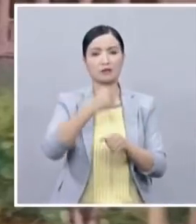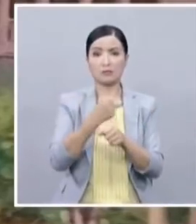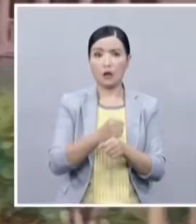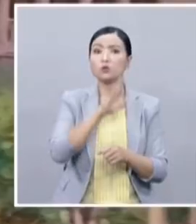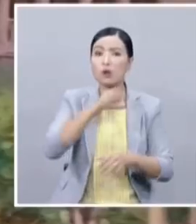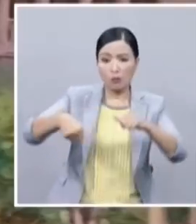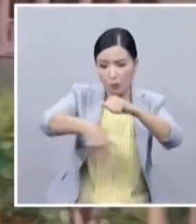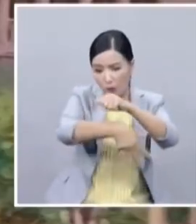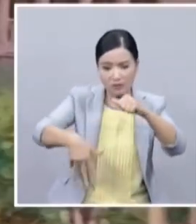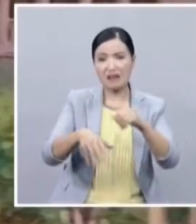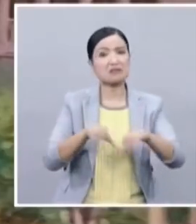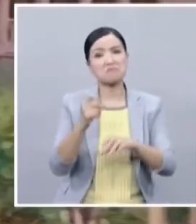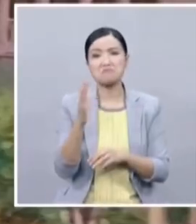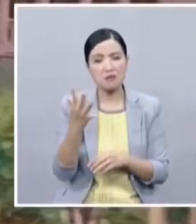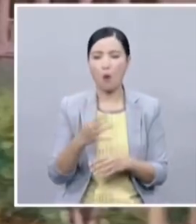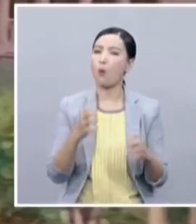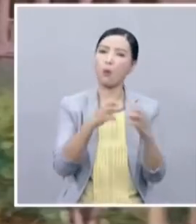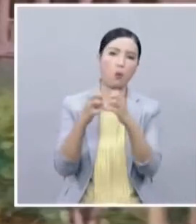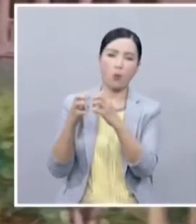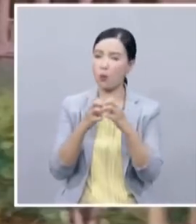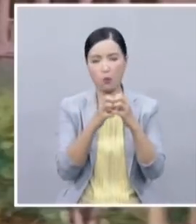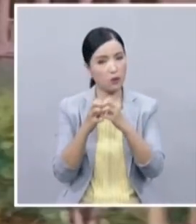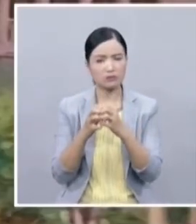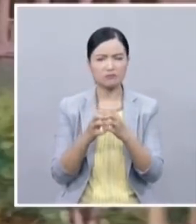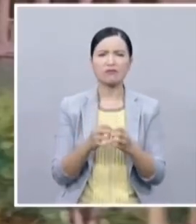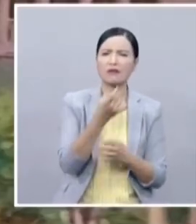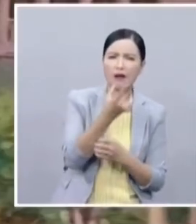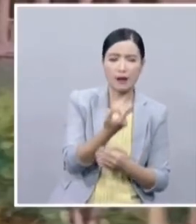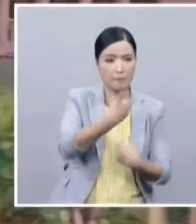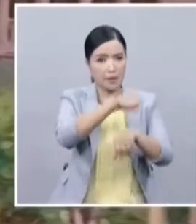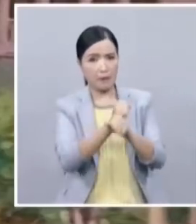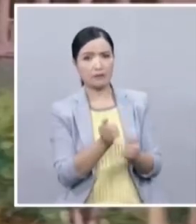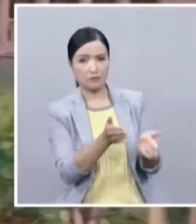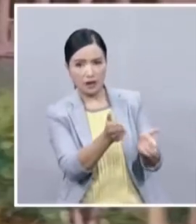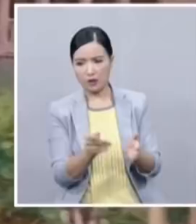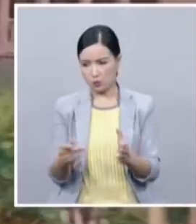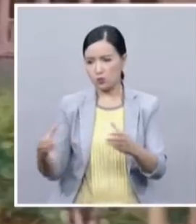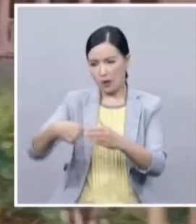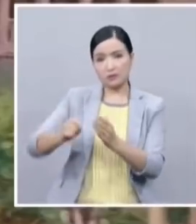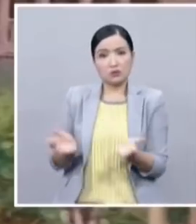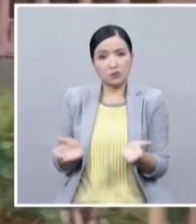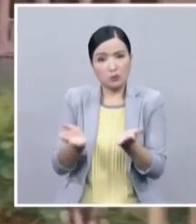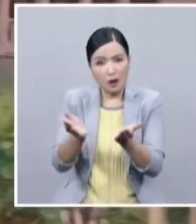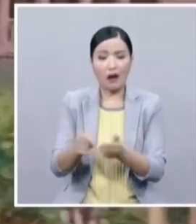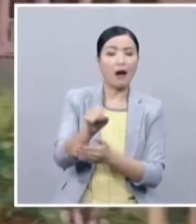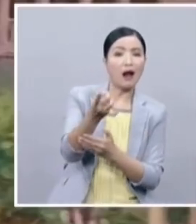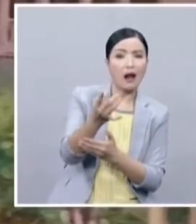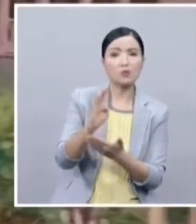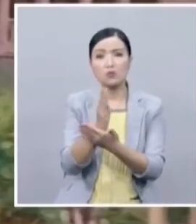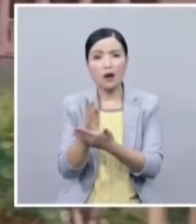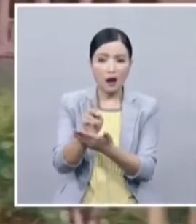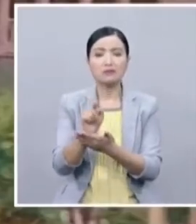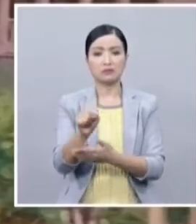ไม่ได้ตั้งแต่แรกมันก็จะวุ่นวายสับสนไปหมดนะครับส่วนอะไรเป็นส่วนปฏิบัติส่วนอะไรเป็นส่วนสนับสนุนนะส่วนอะไรเป็นเรื่องของธุร